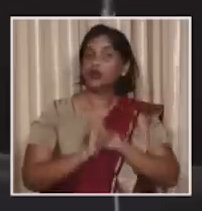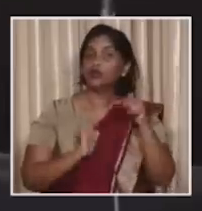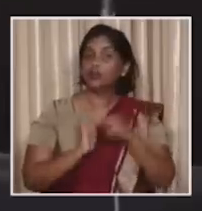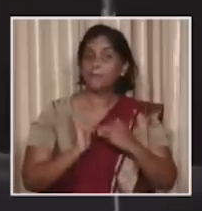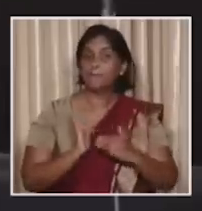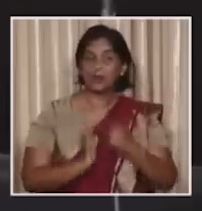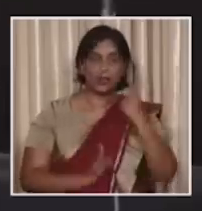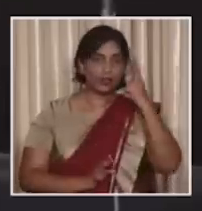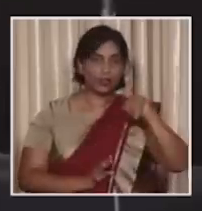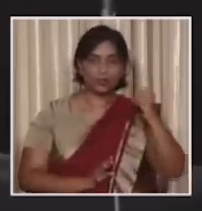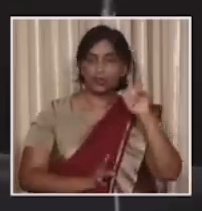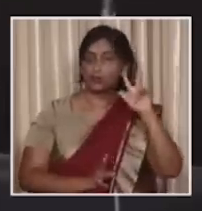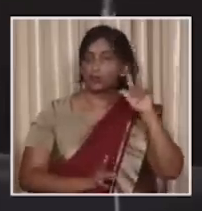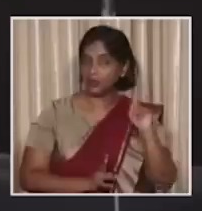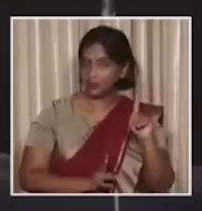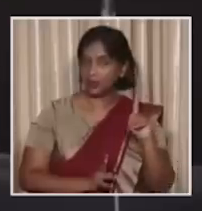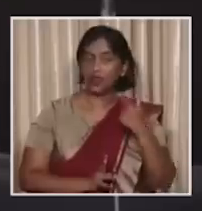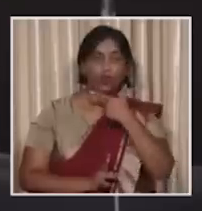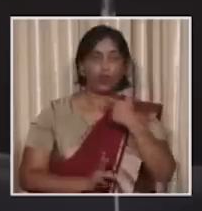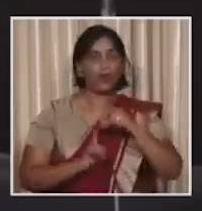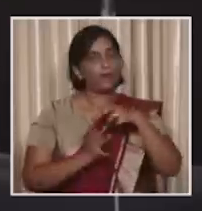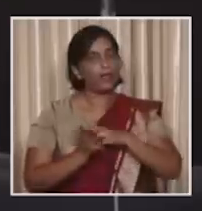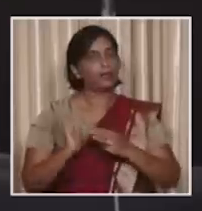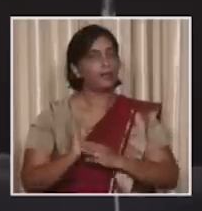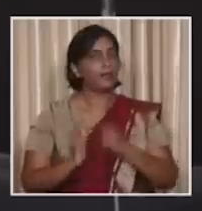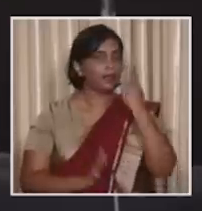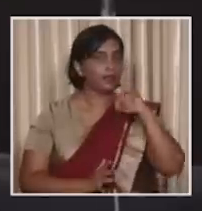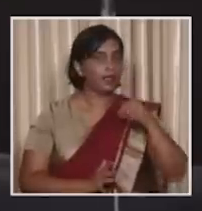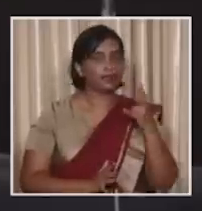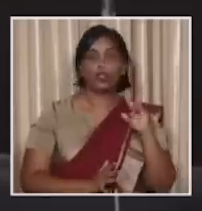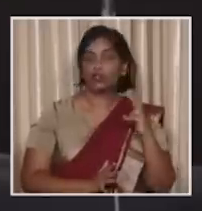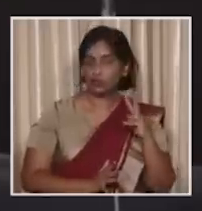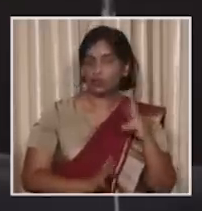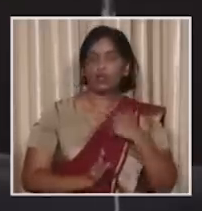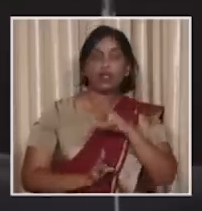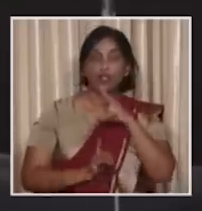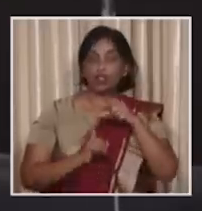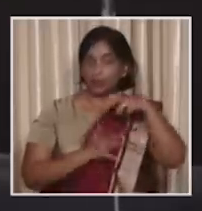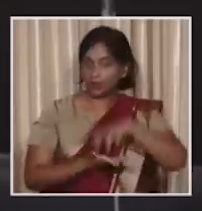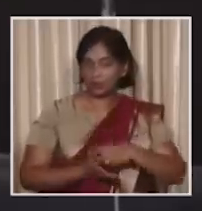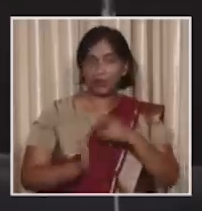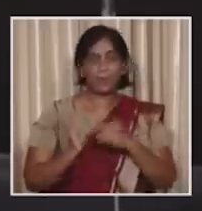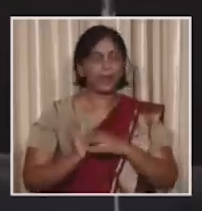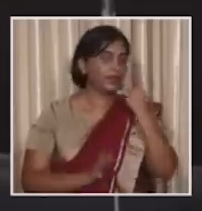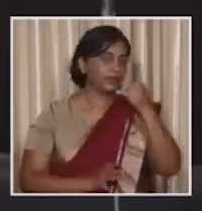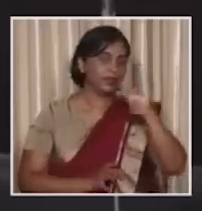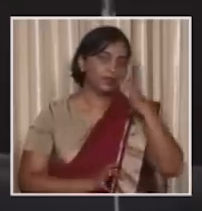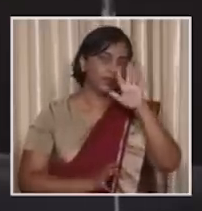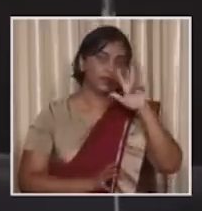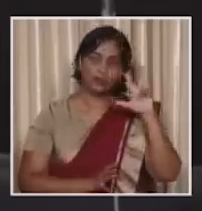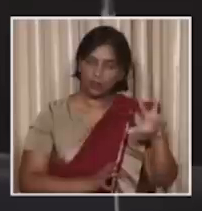පළාතට මිලියන 1,681ක්, ඌව පළාතට මිලියන 1,680ක්, සබර්ගමු පළාතට මිලියන